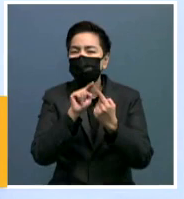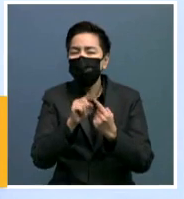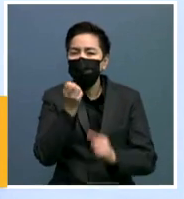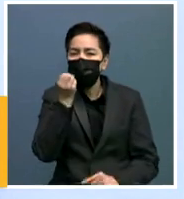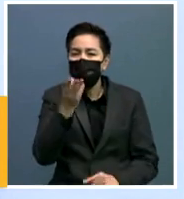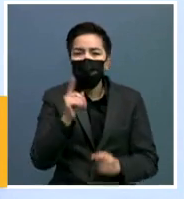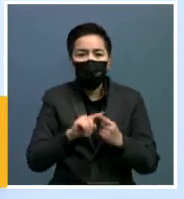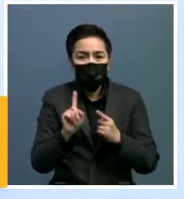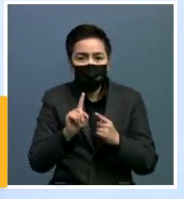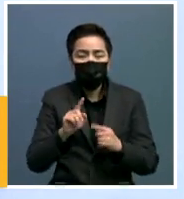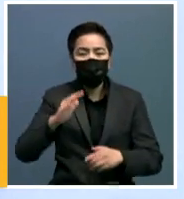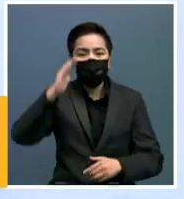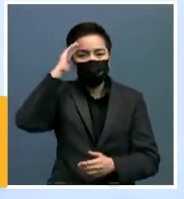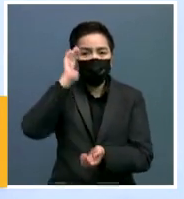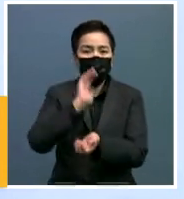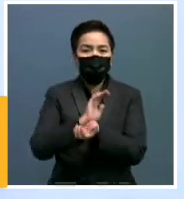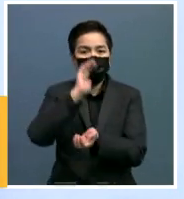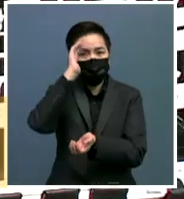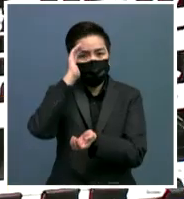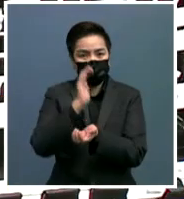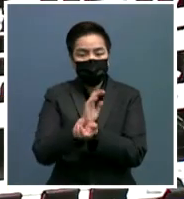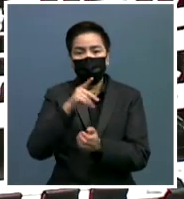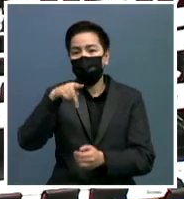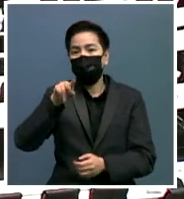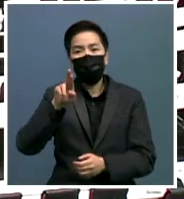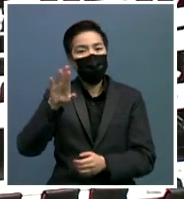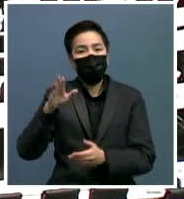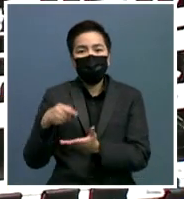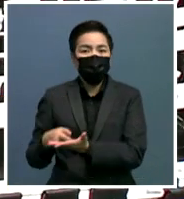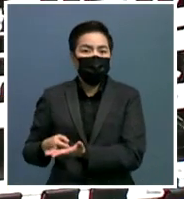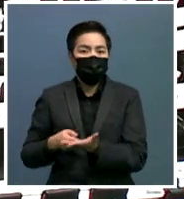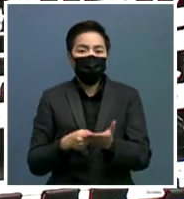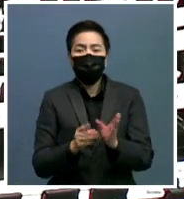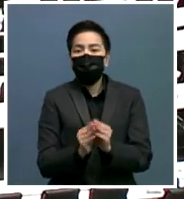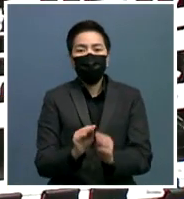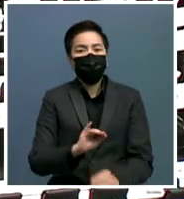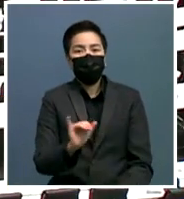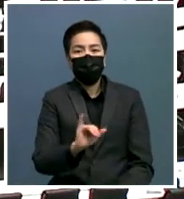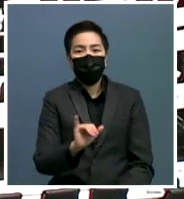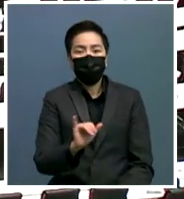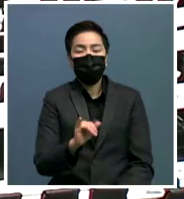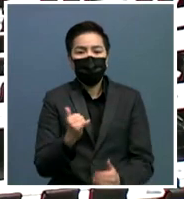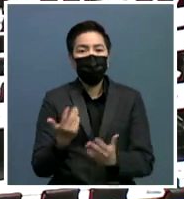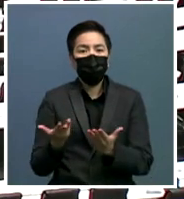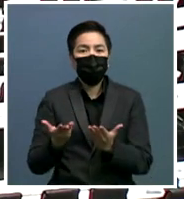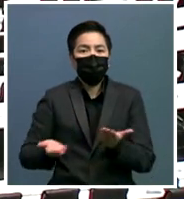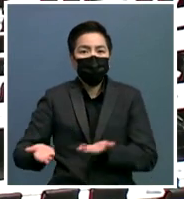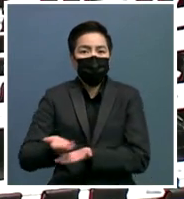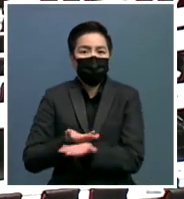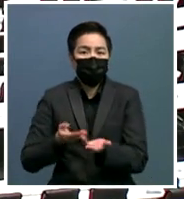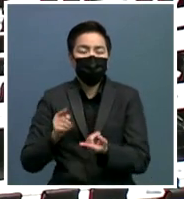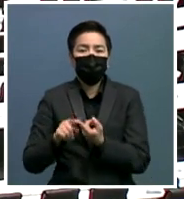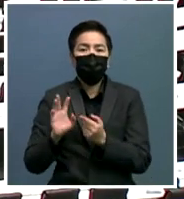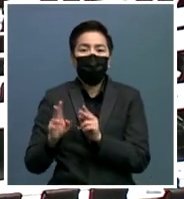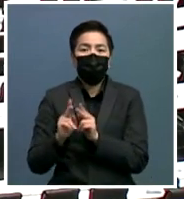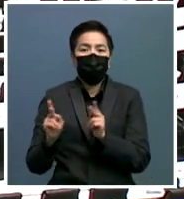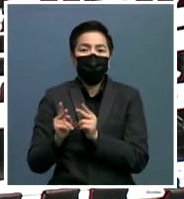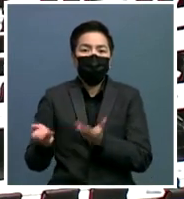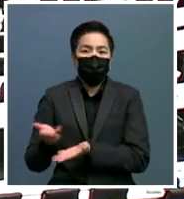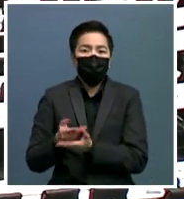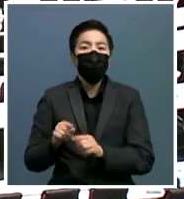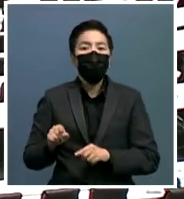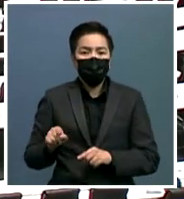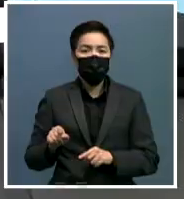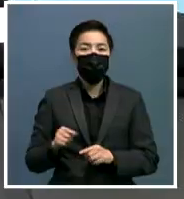ร่างพระธรรมจะตำรวจแห่งชาติยังไม่เข้าสู่วาระการประชุมนะฮะขณะนี้อยู่ในชั้นการพิจารณาของคณะกรรมาธิการ